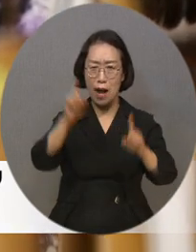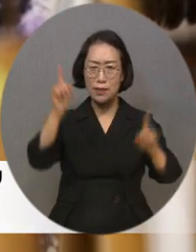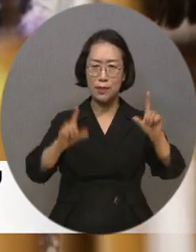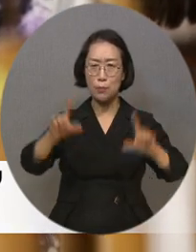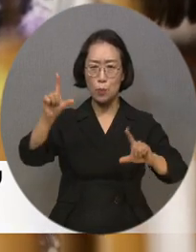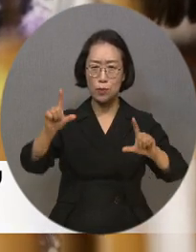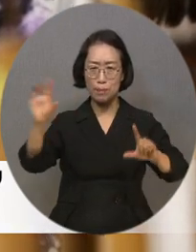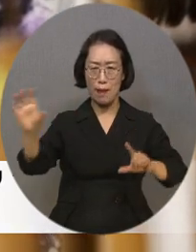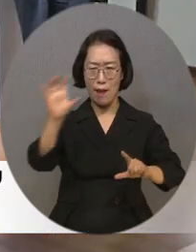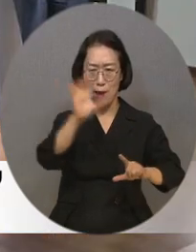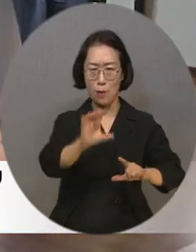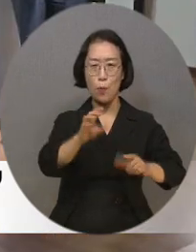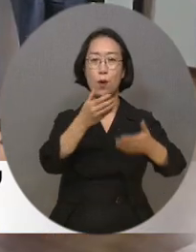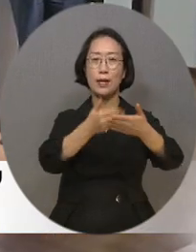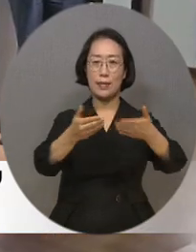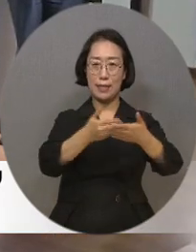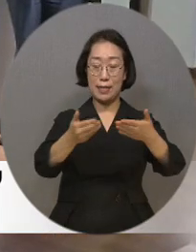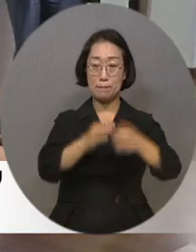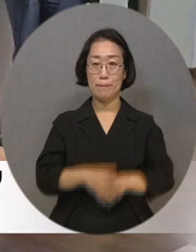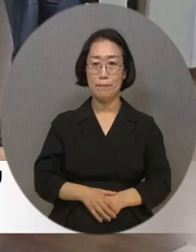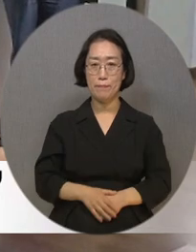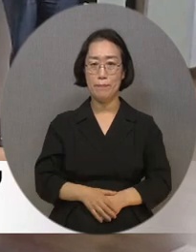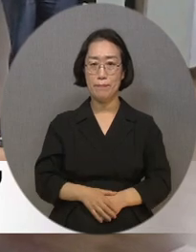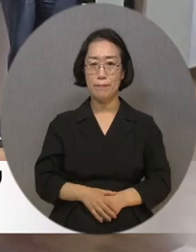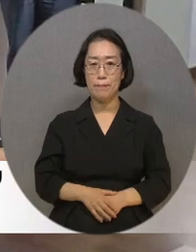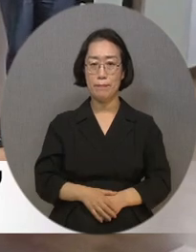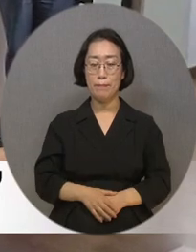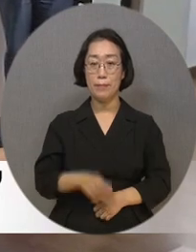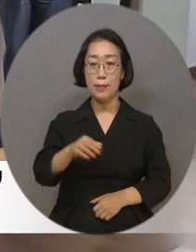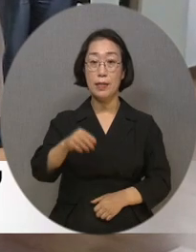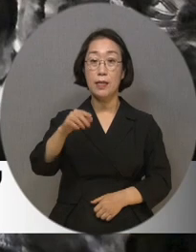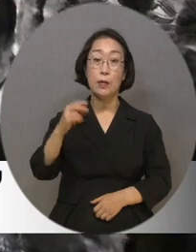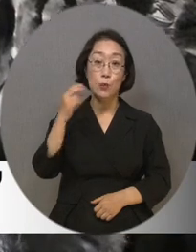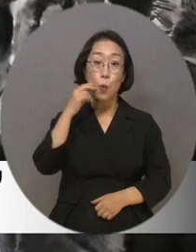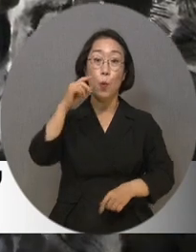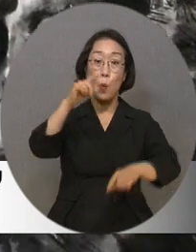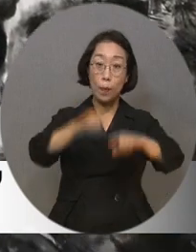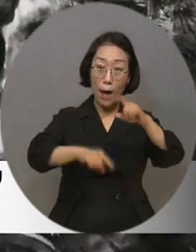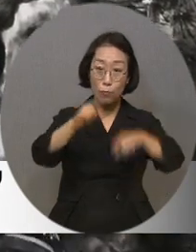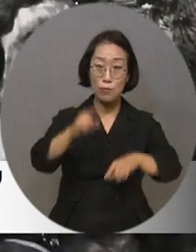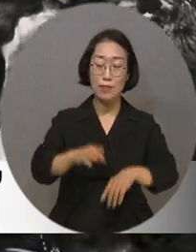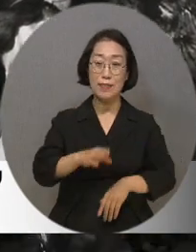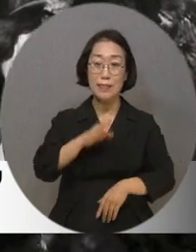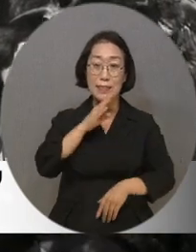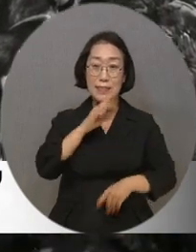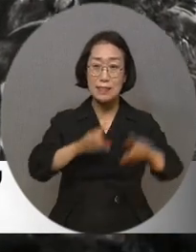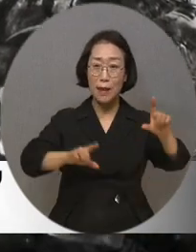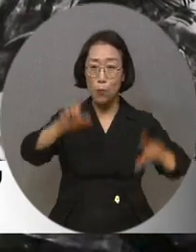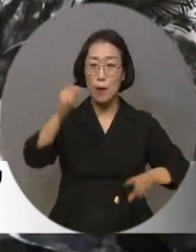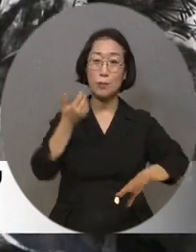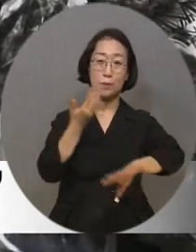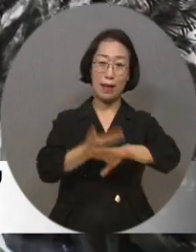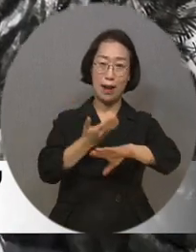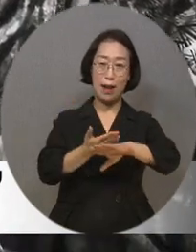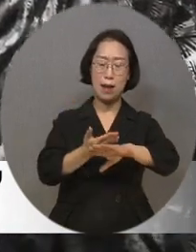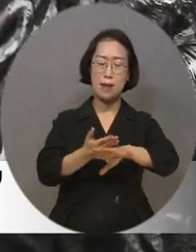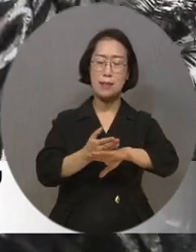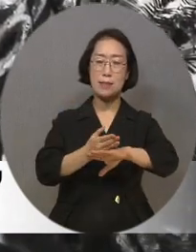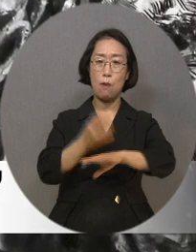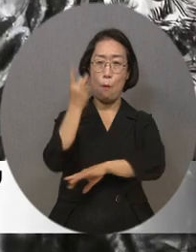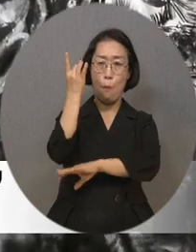담습니다. 작가가 용송이라 명한 소나무는 사실적인 형사가 아닌